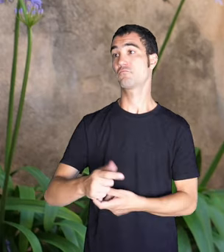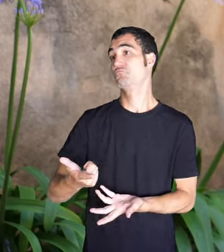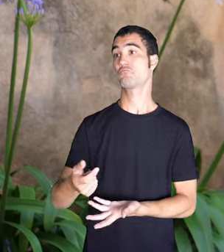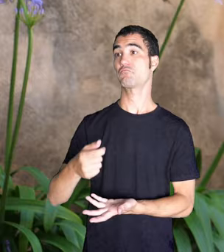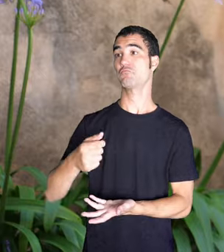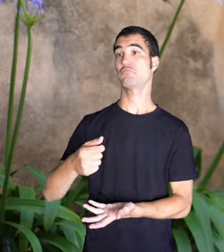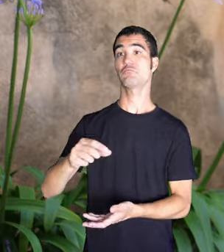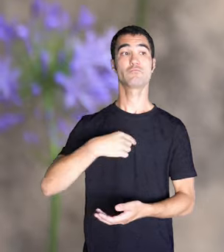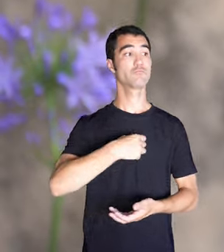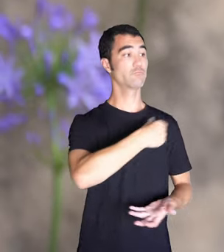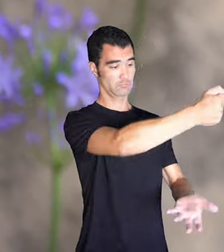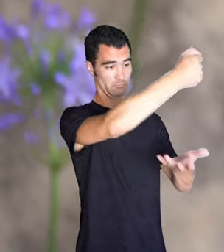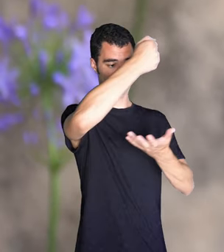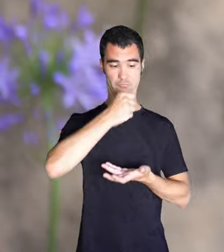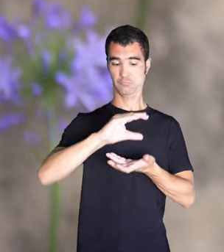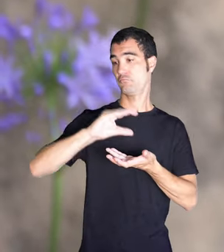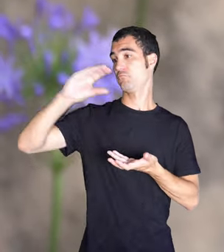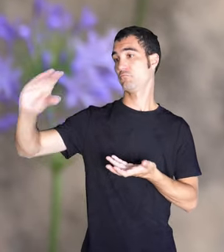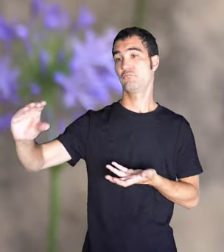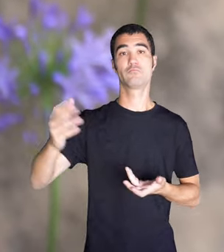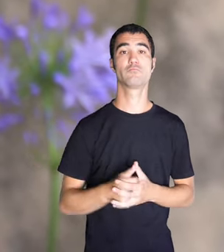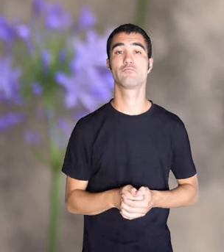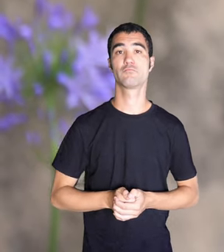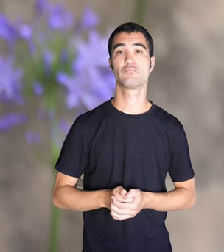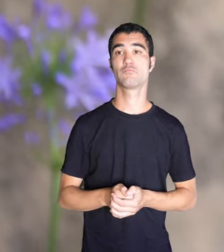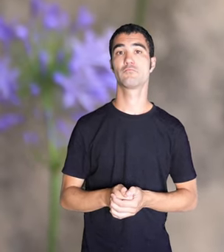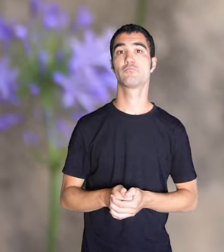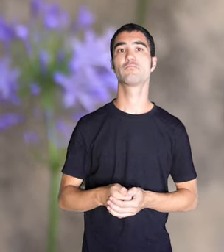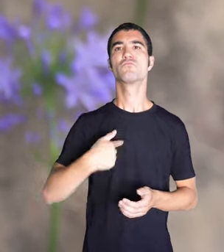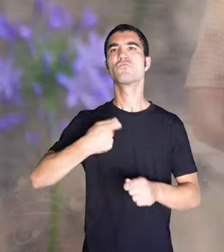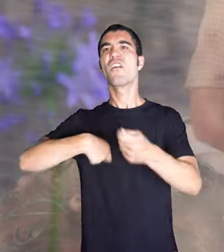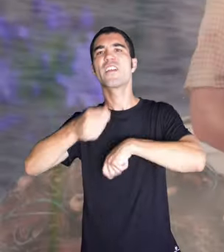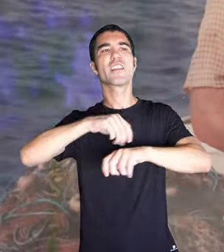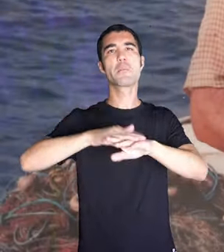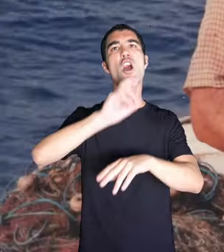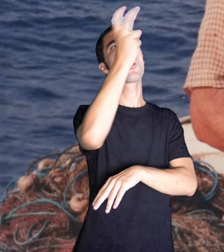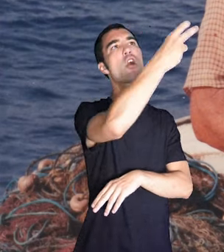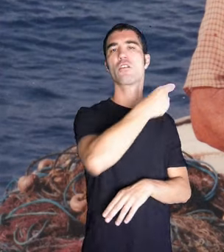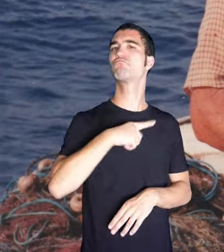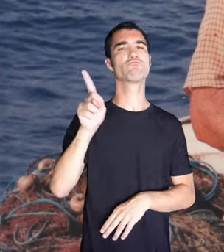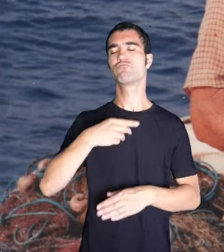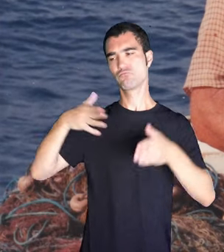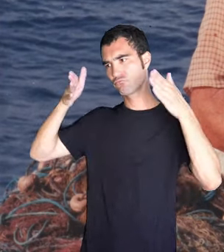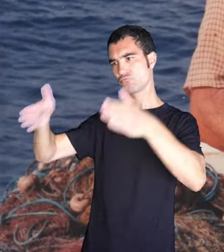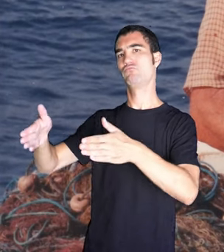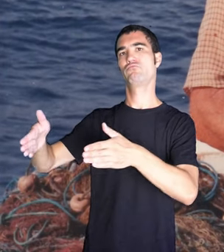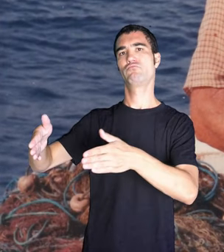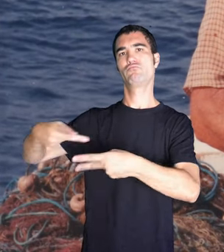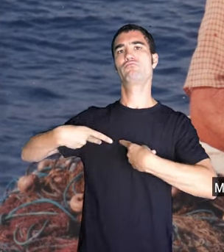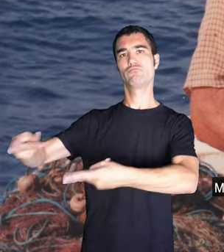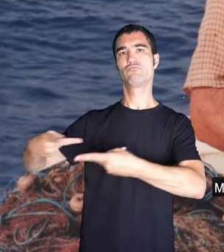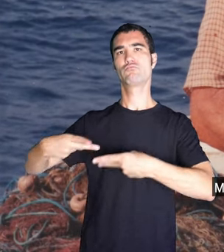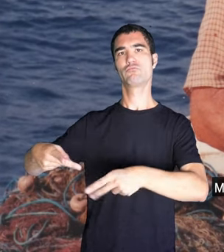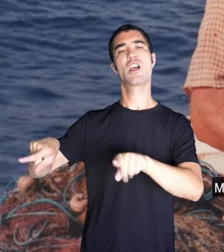per el peix que jo li duia. Jo no em vaig volar mai de vendre per ningú. Llevat del meu germà, no em vaig vendre per